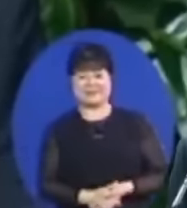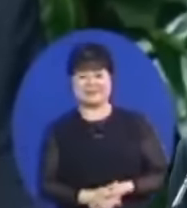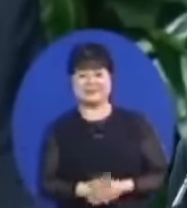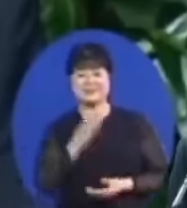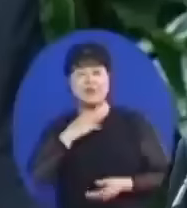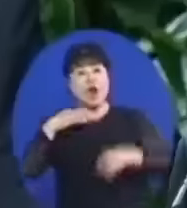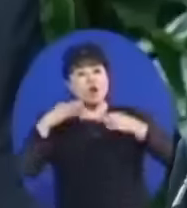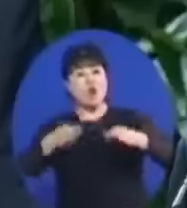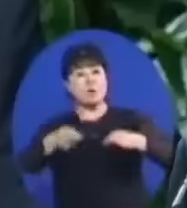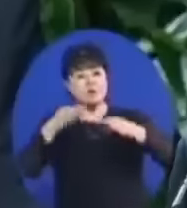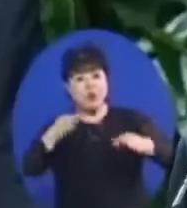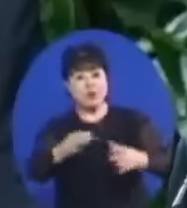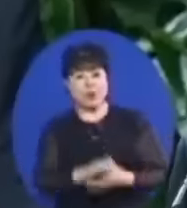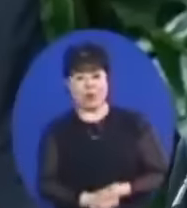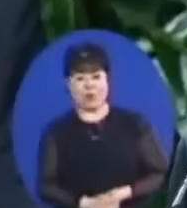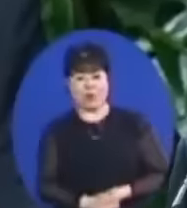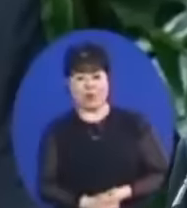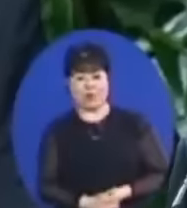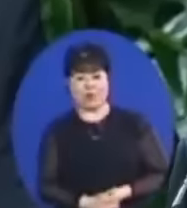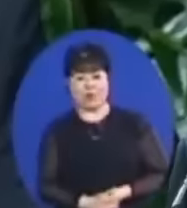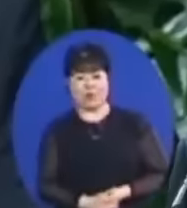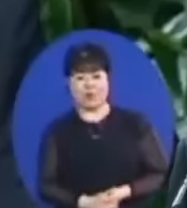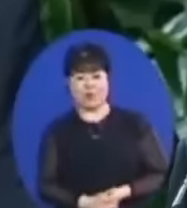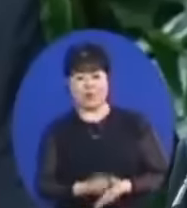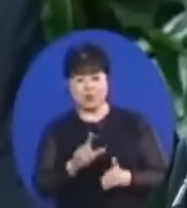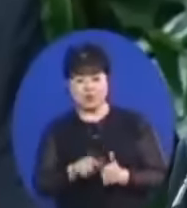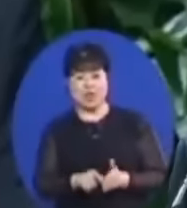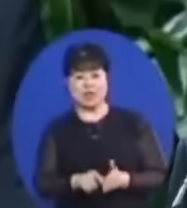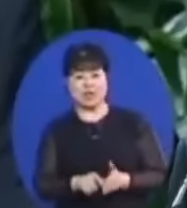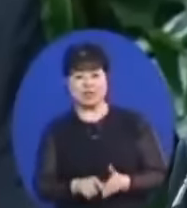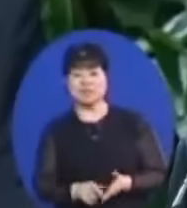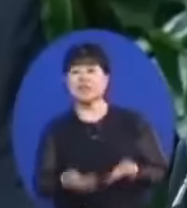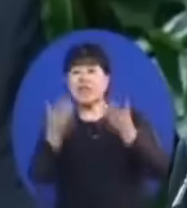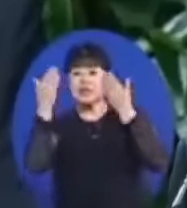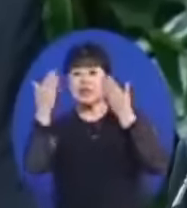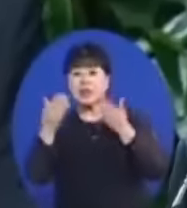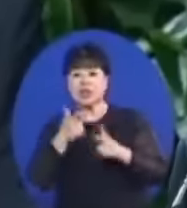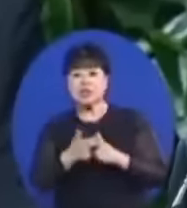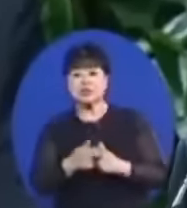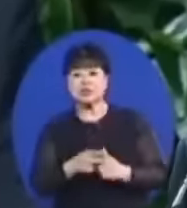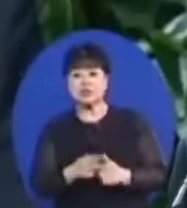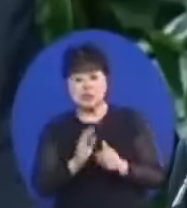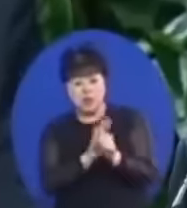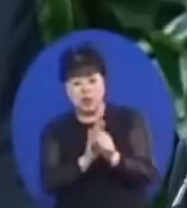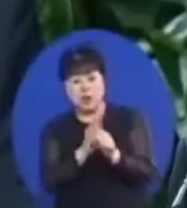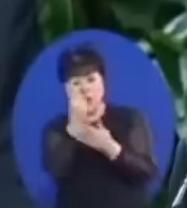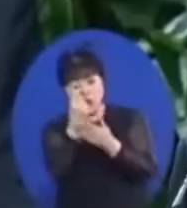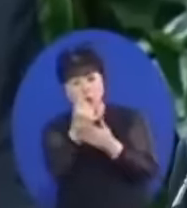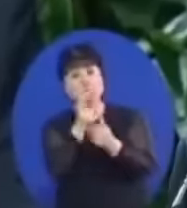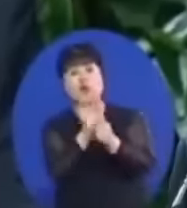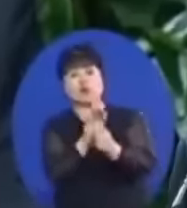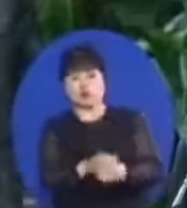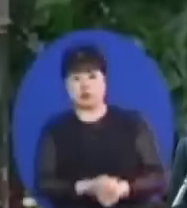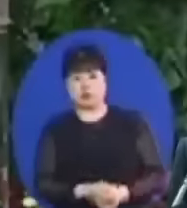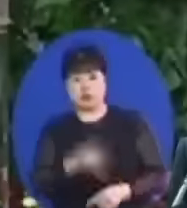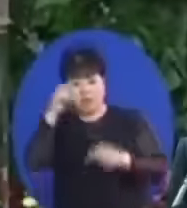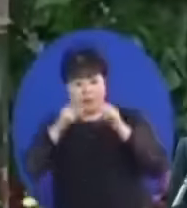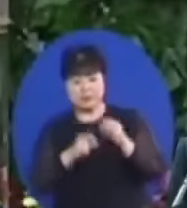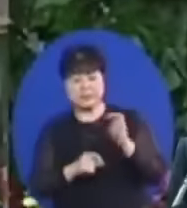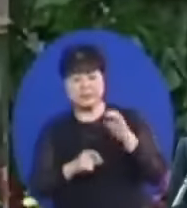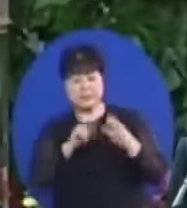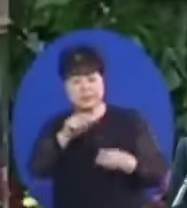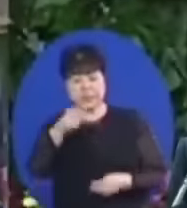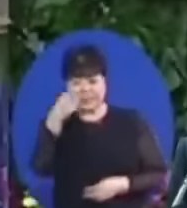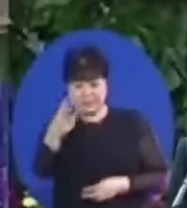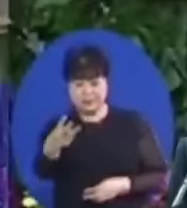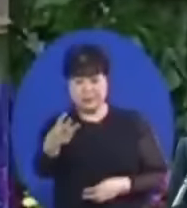그렇게 고함을 쳐도 상당한 시간 후에 예수님이 돌아보시고 저를 내게로 오라고 한 것입니다. 예레미야서